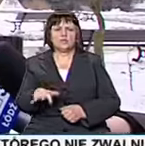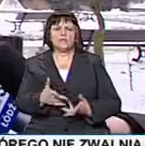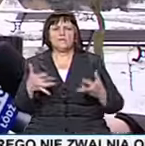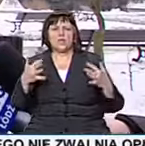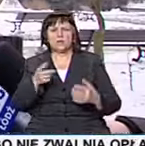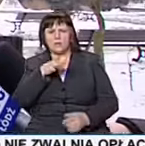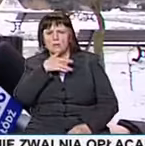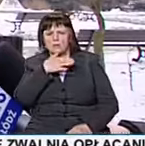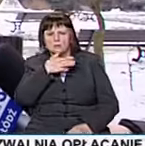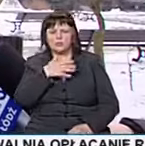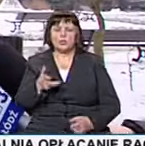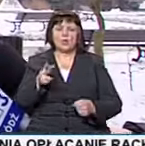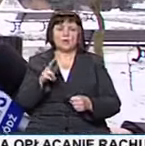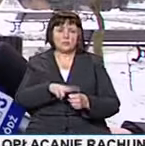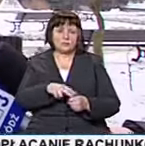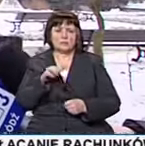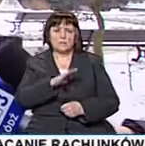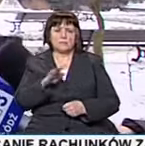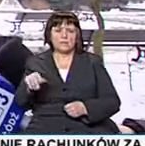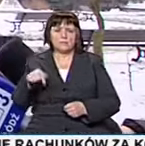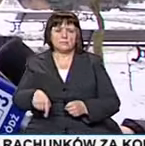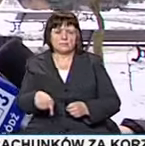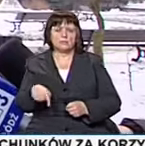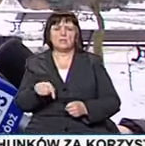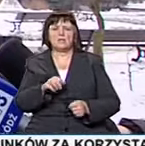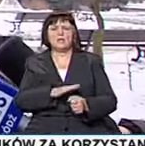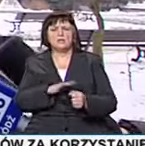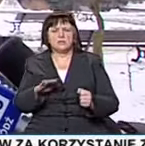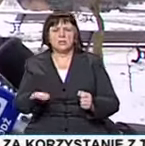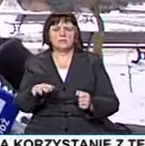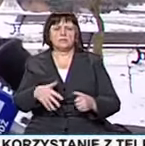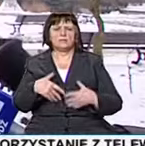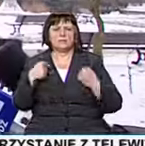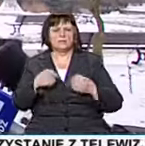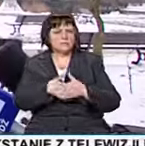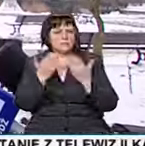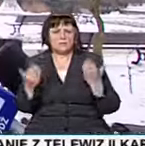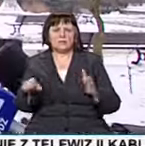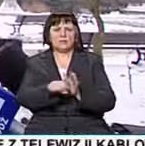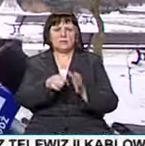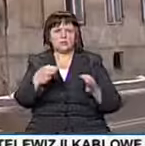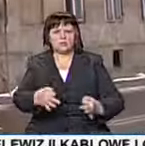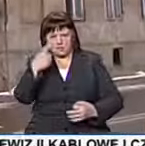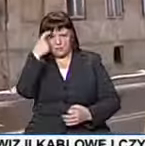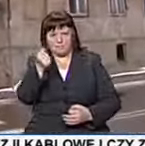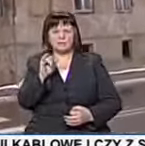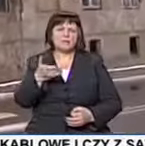Żydów, którzy mają pochodzenie tutaj, w Radomsku takie dzień to jest dzień, który do dzisiaj pamiętamy, jak